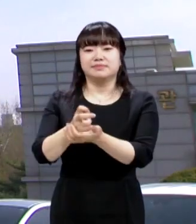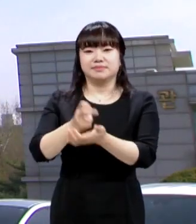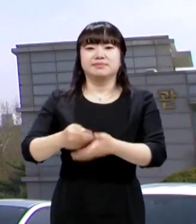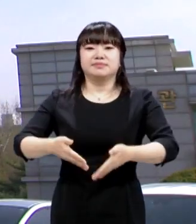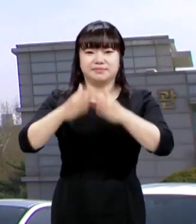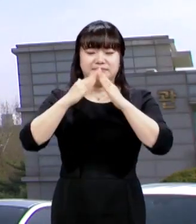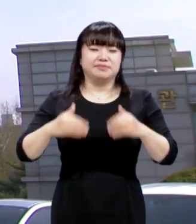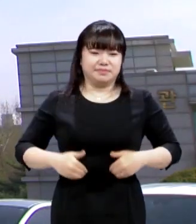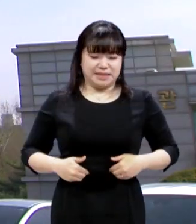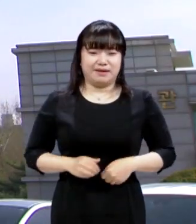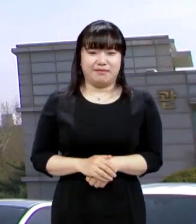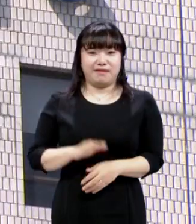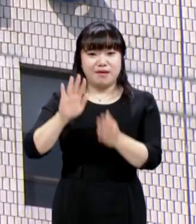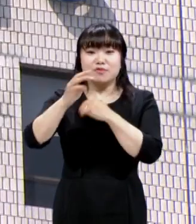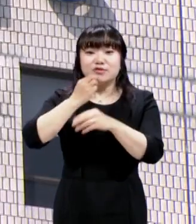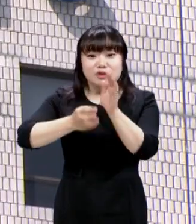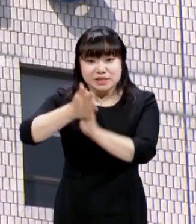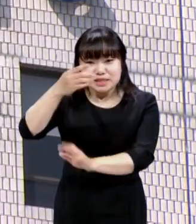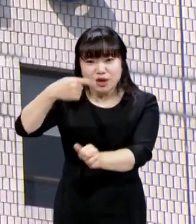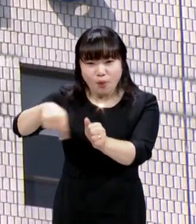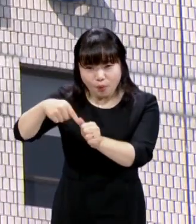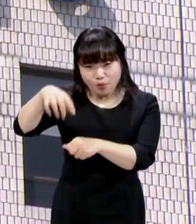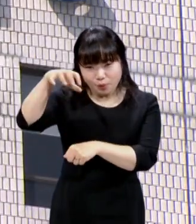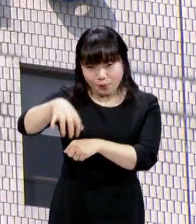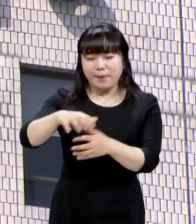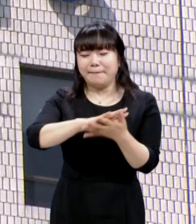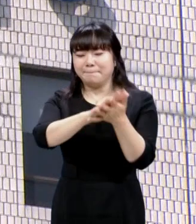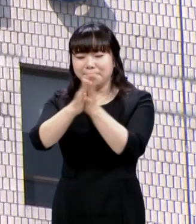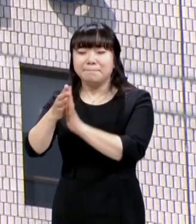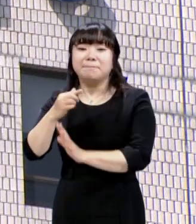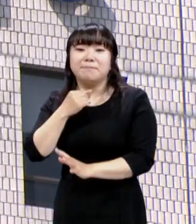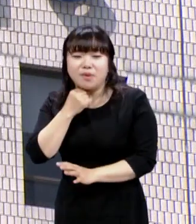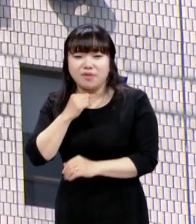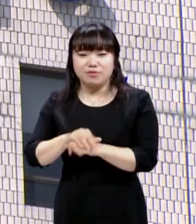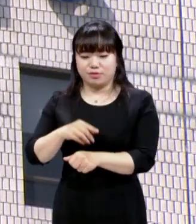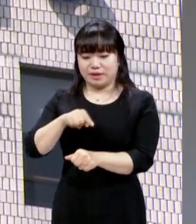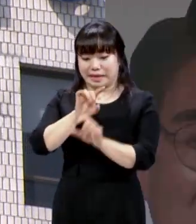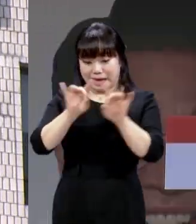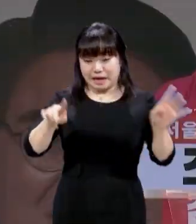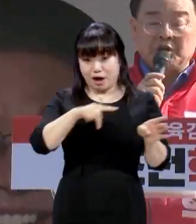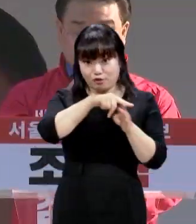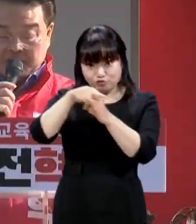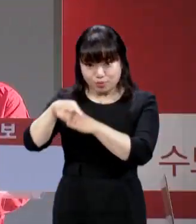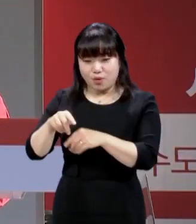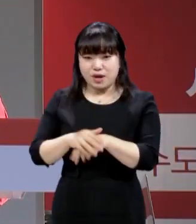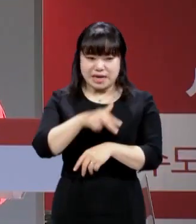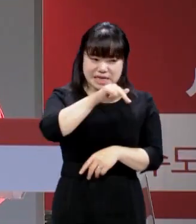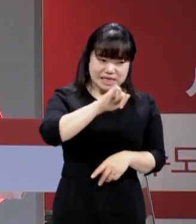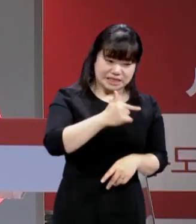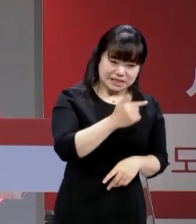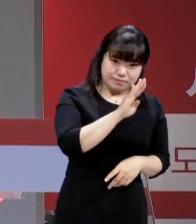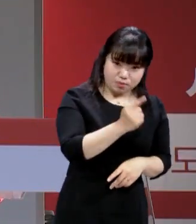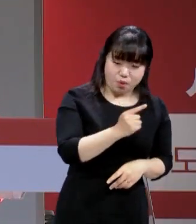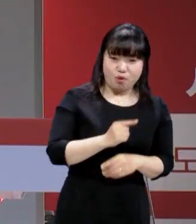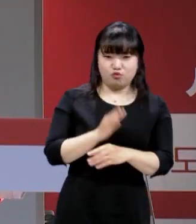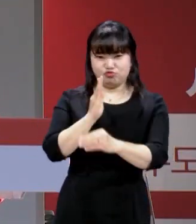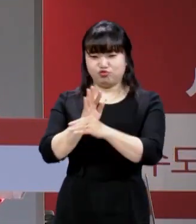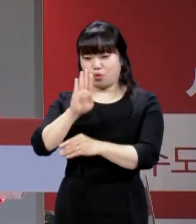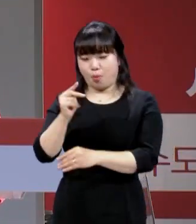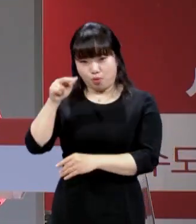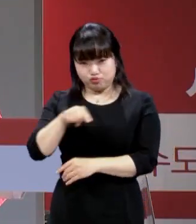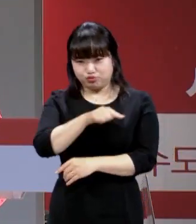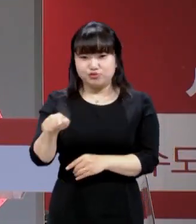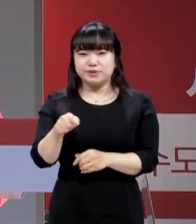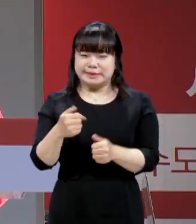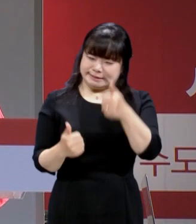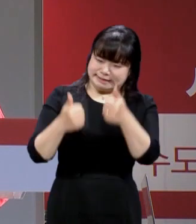서울지역의 미래를 바꾸겠다고 교육감 선거에 도전한 서울시 교육감 후보 진보와 중도 보수 등 진영 간 대결 구도